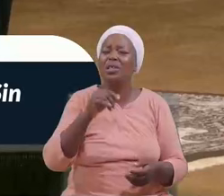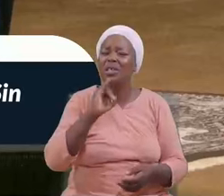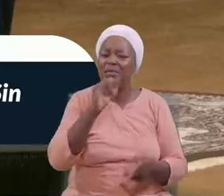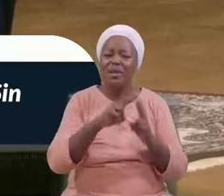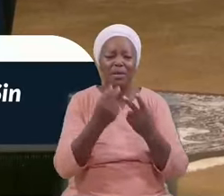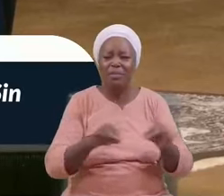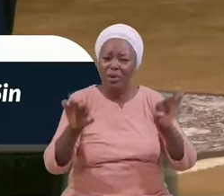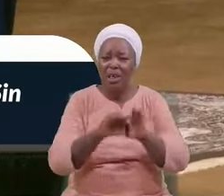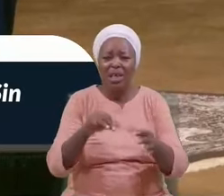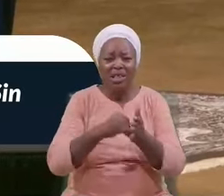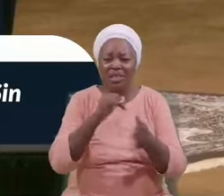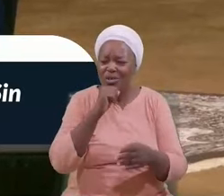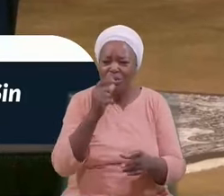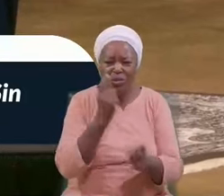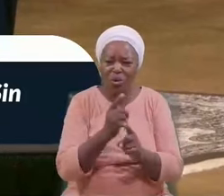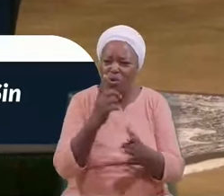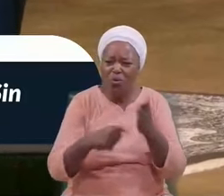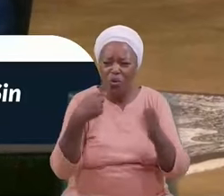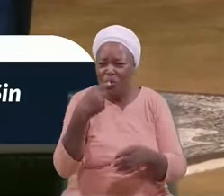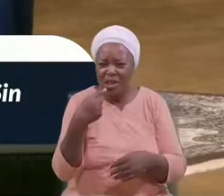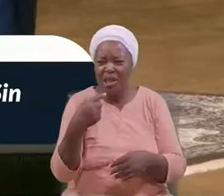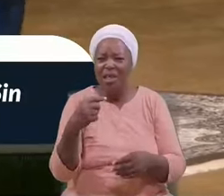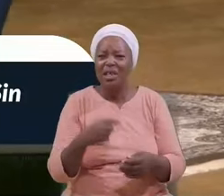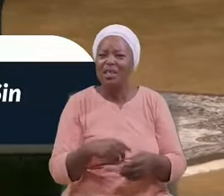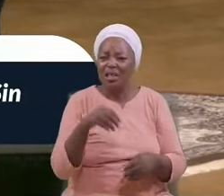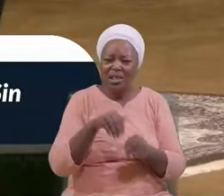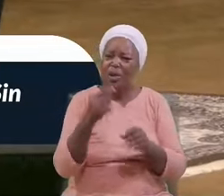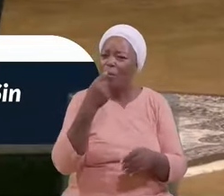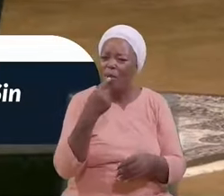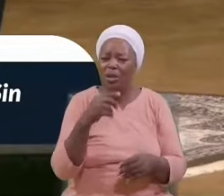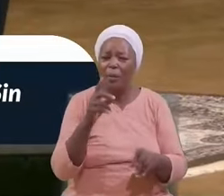la pensée qui influence la langue. Proverbe